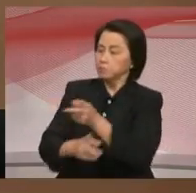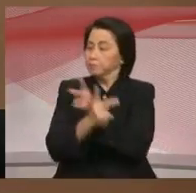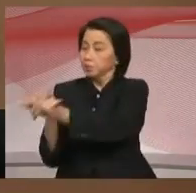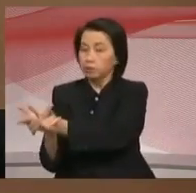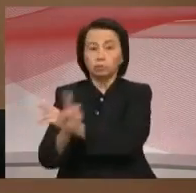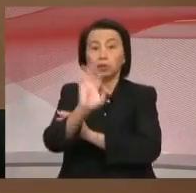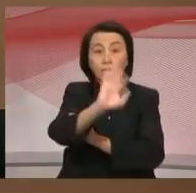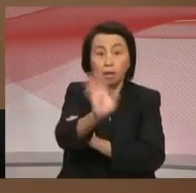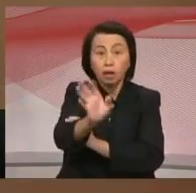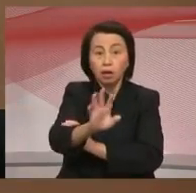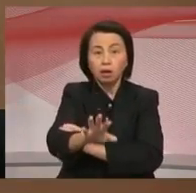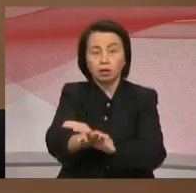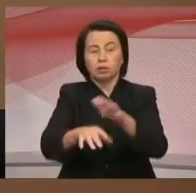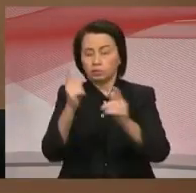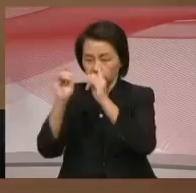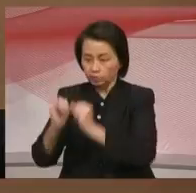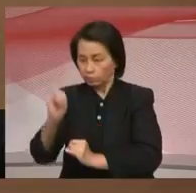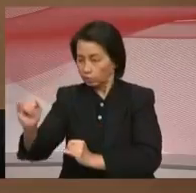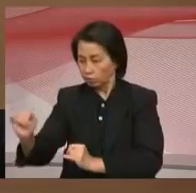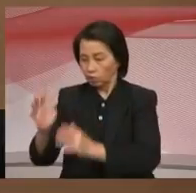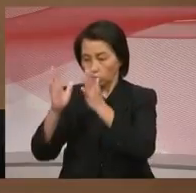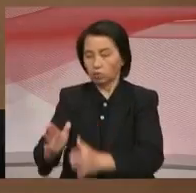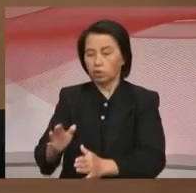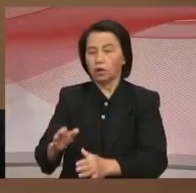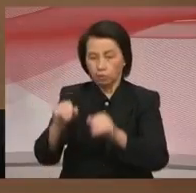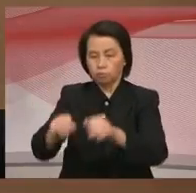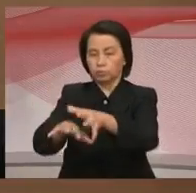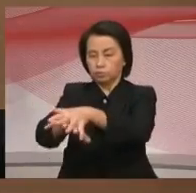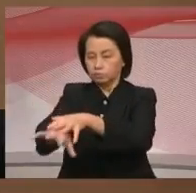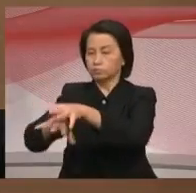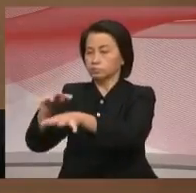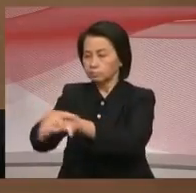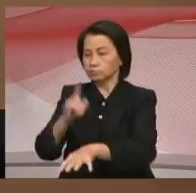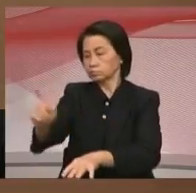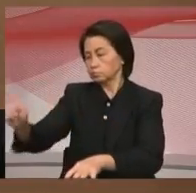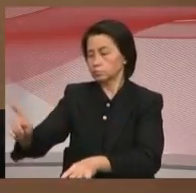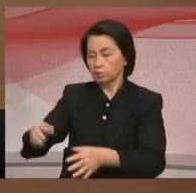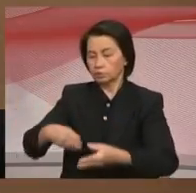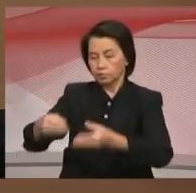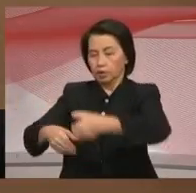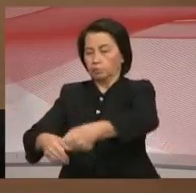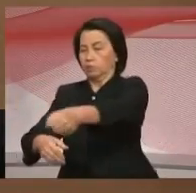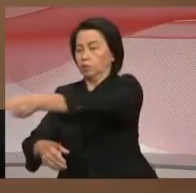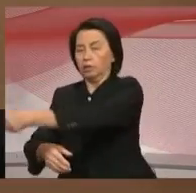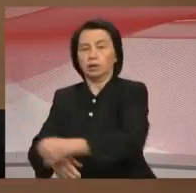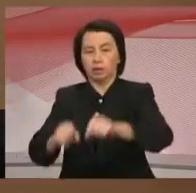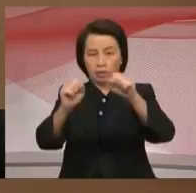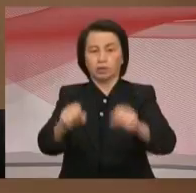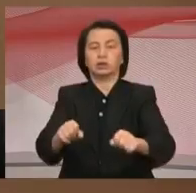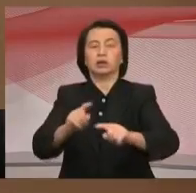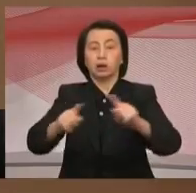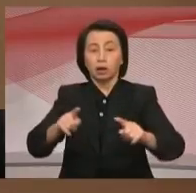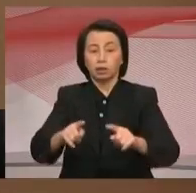Ini setiap orang pakai yang ini untuk mengambil makanan sendiri dan selepas itu buang, supaya tidak bergilir senduk